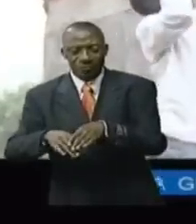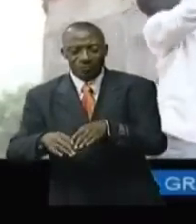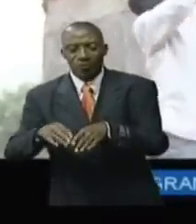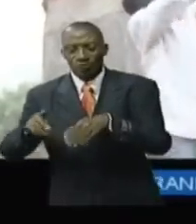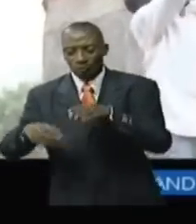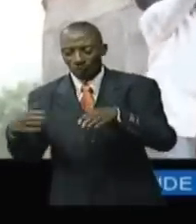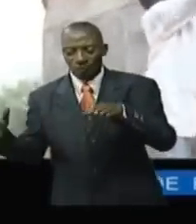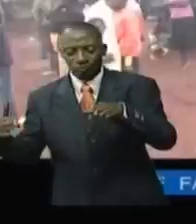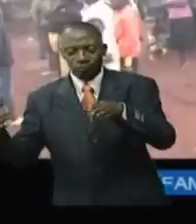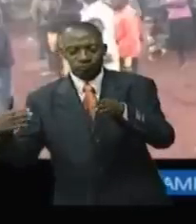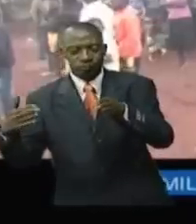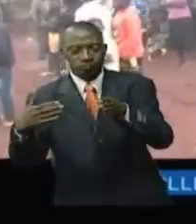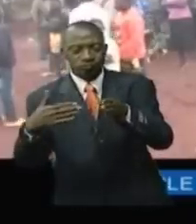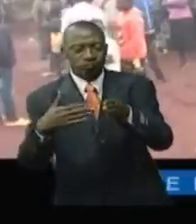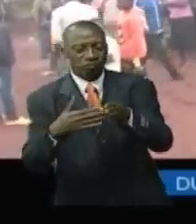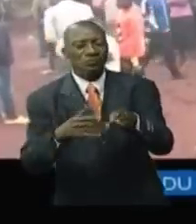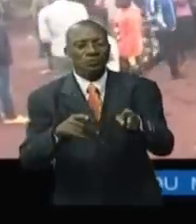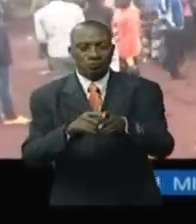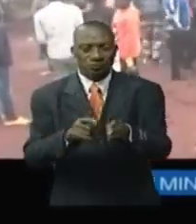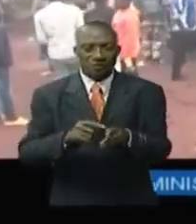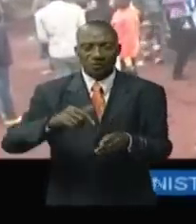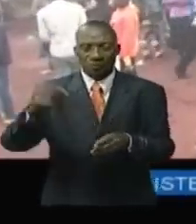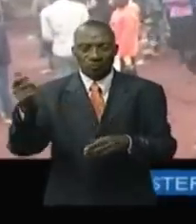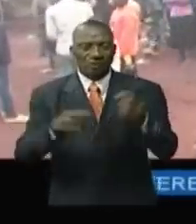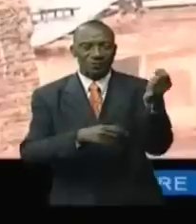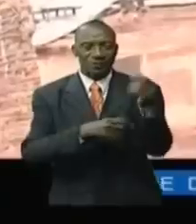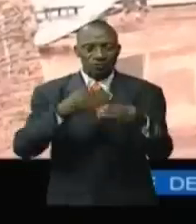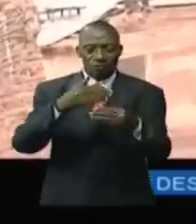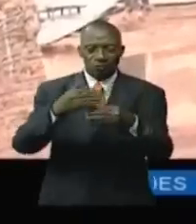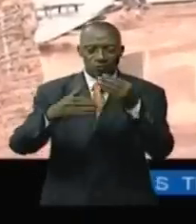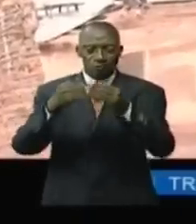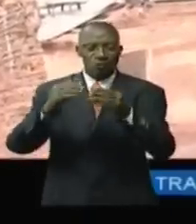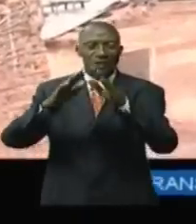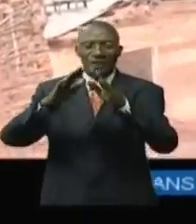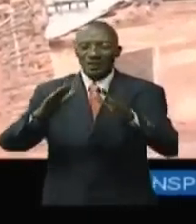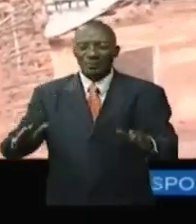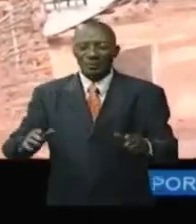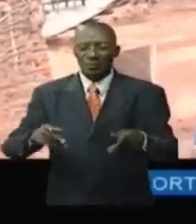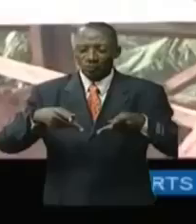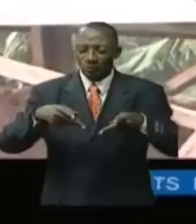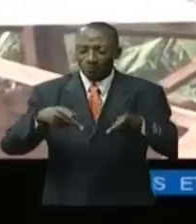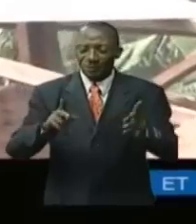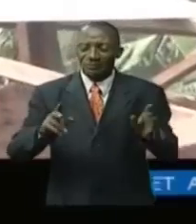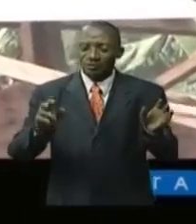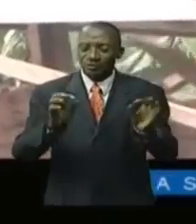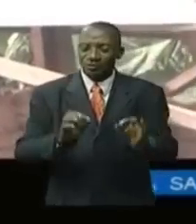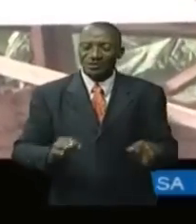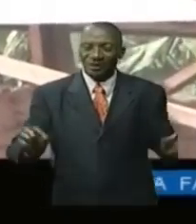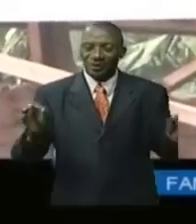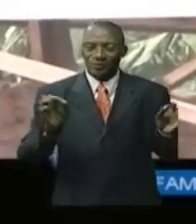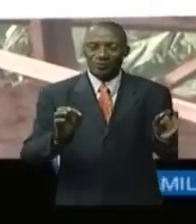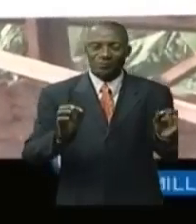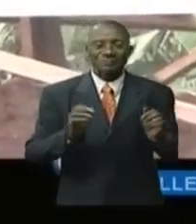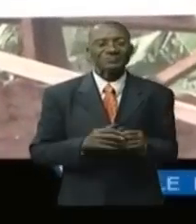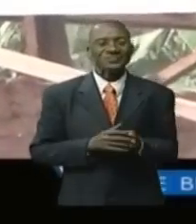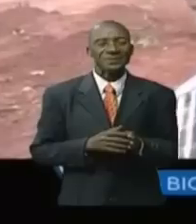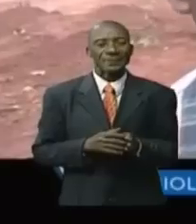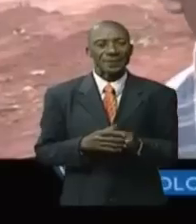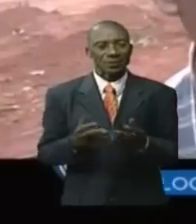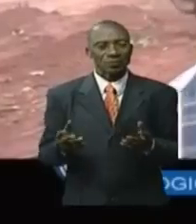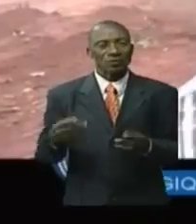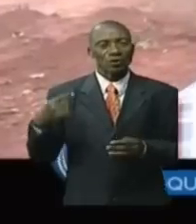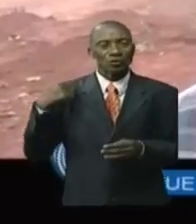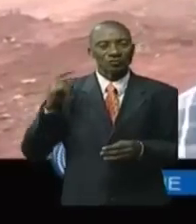des travaux publics en vue de leur modernisation. La nouvelle société civile congolaise ici en province salue également ces travaux publics.